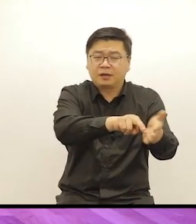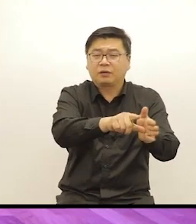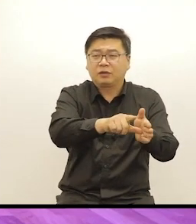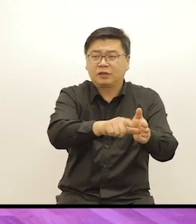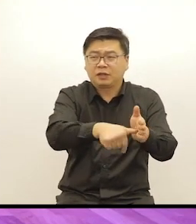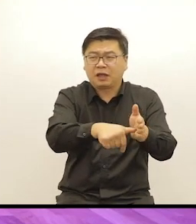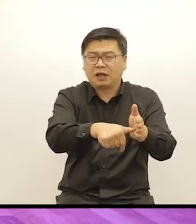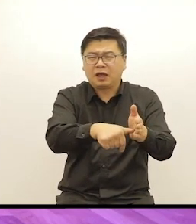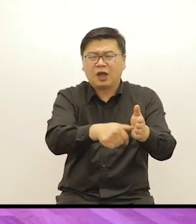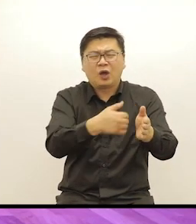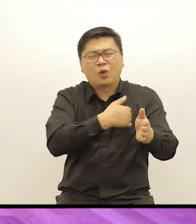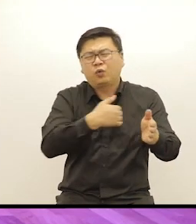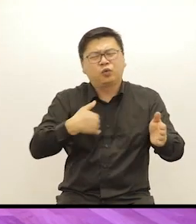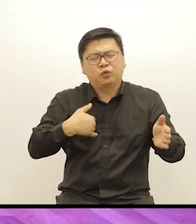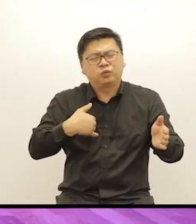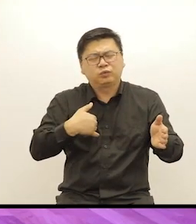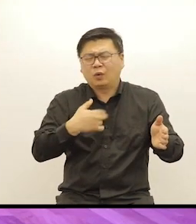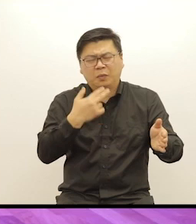늘 충분하지가 못해요.